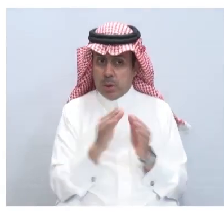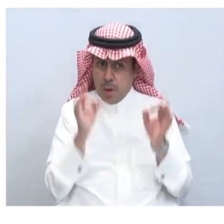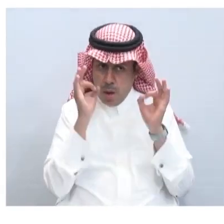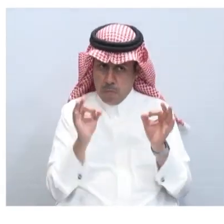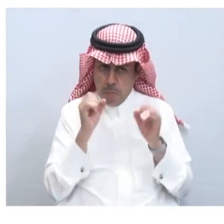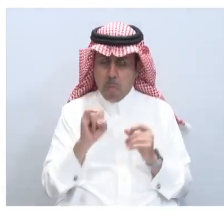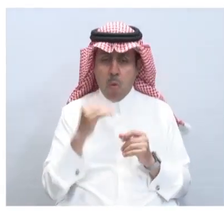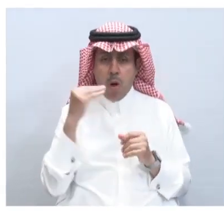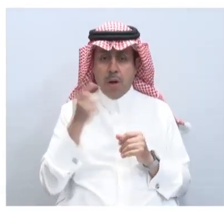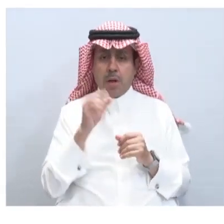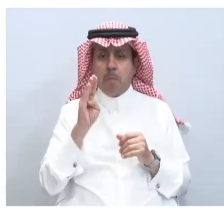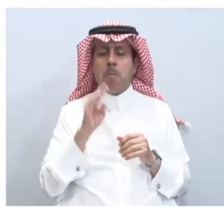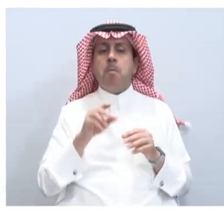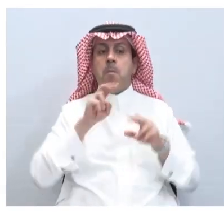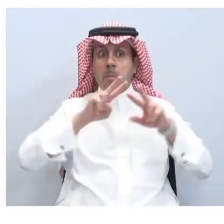البحث العالميه